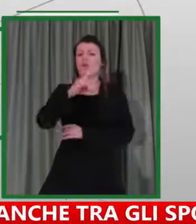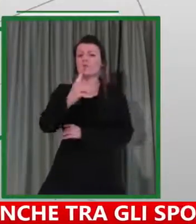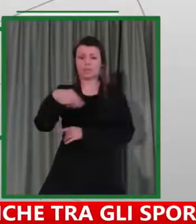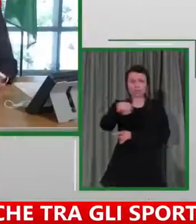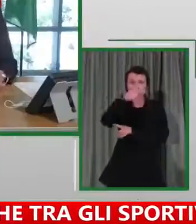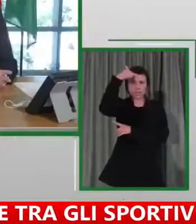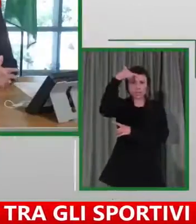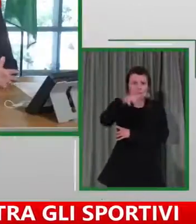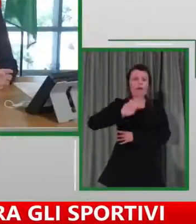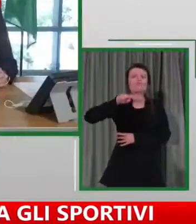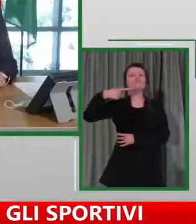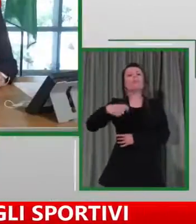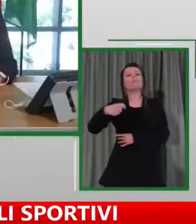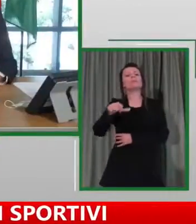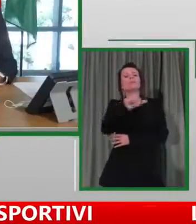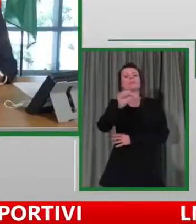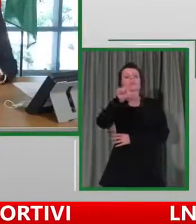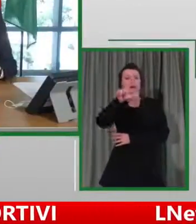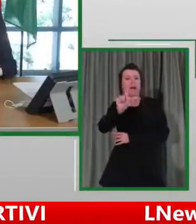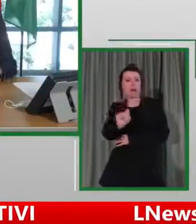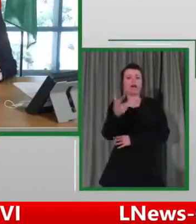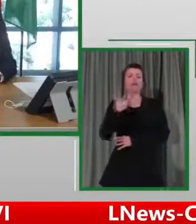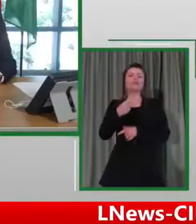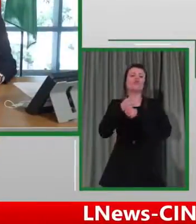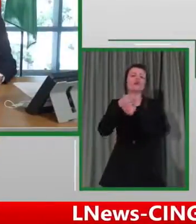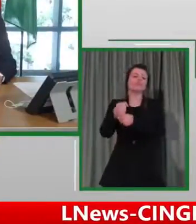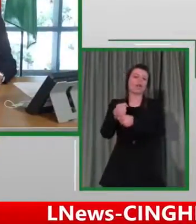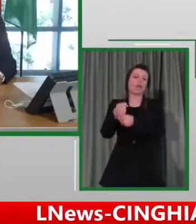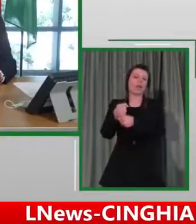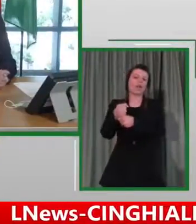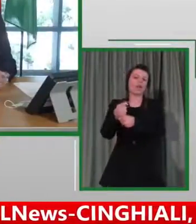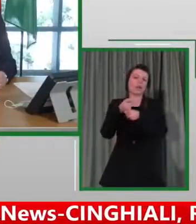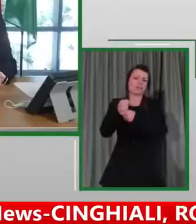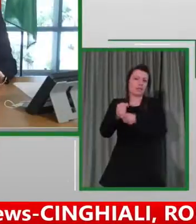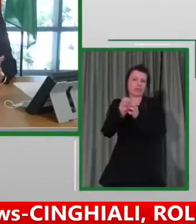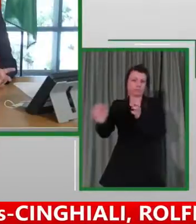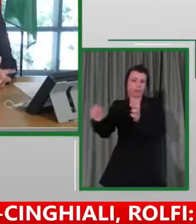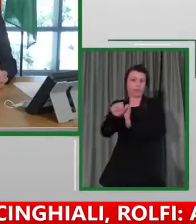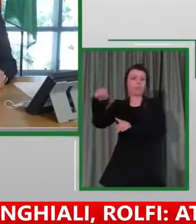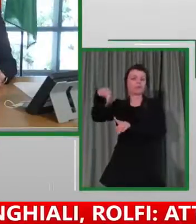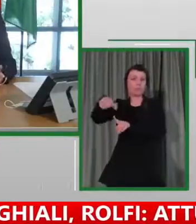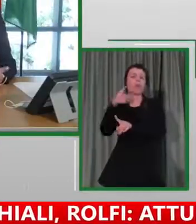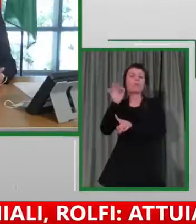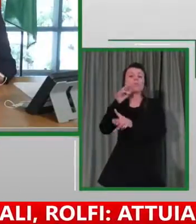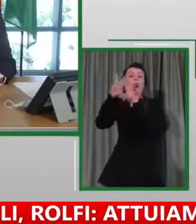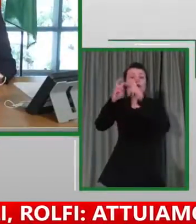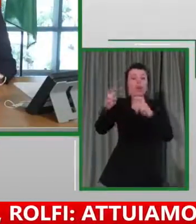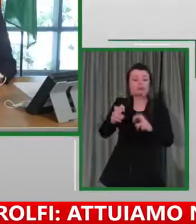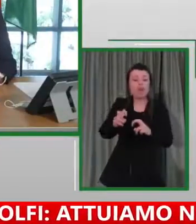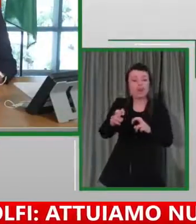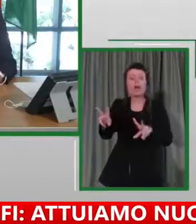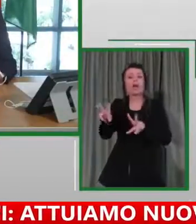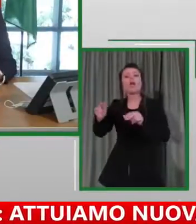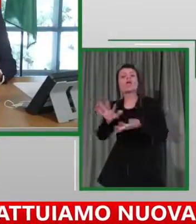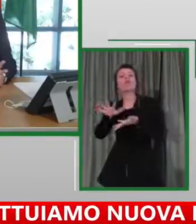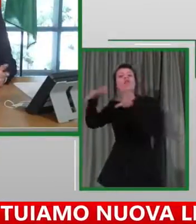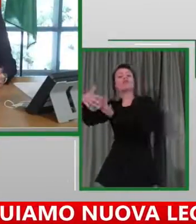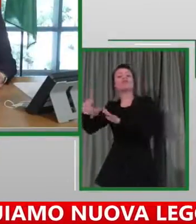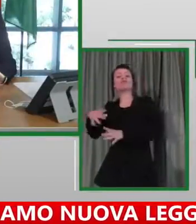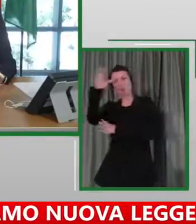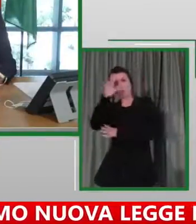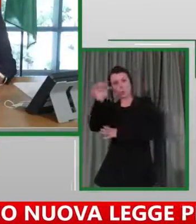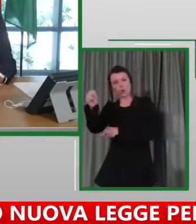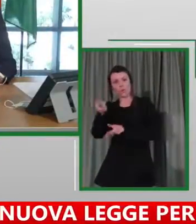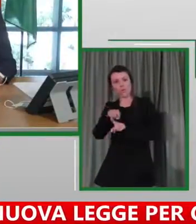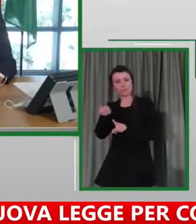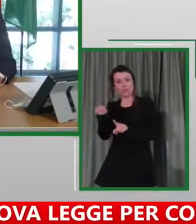vicepresidente Sala ha come deleghe principali quelle della ricerca, dell'innovazione e dell'università e quindi è il